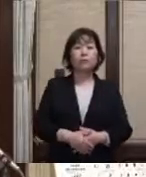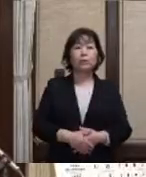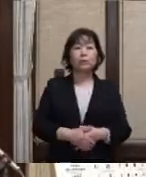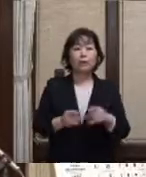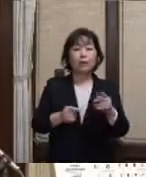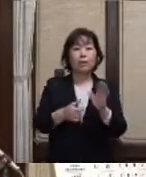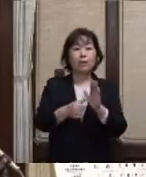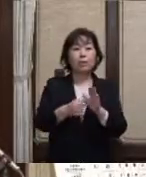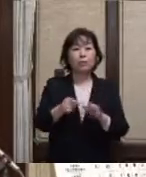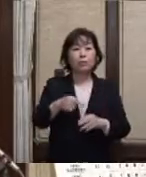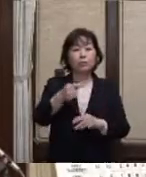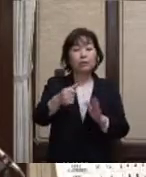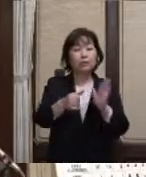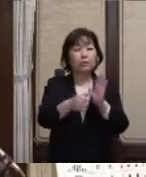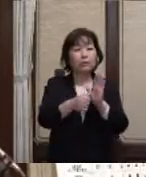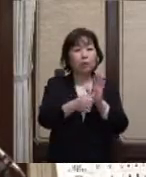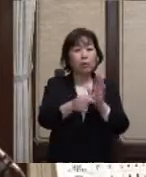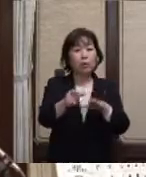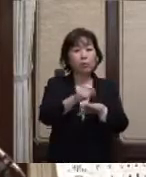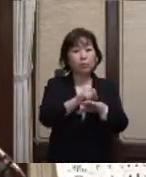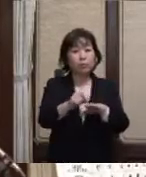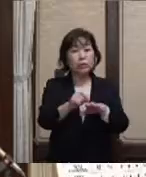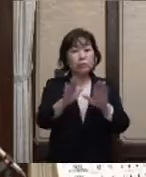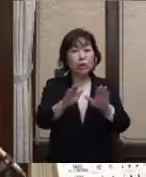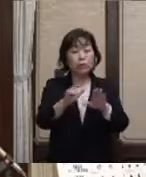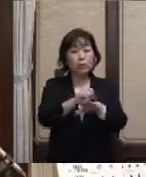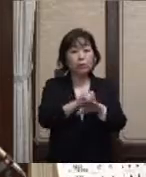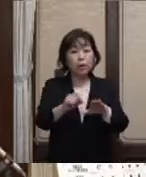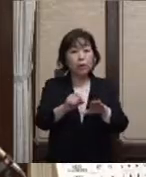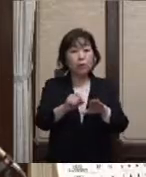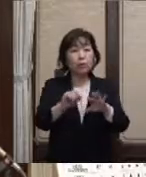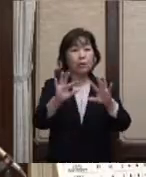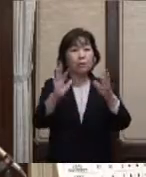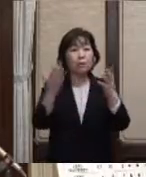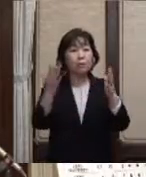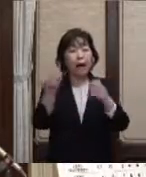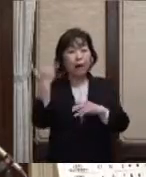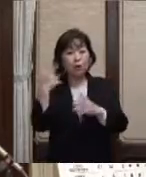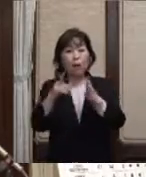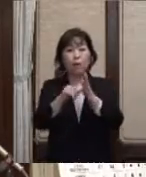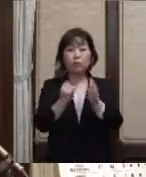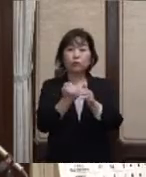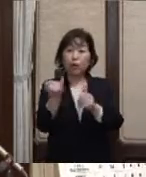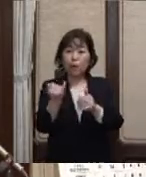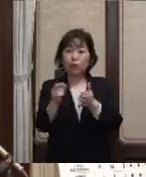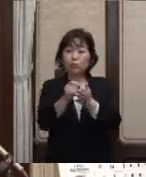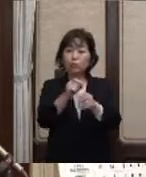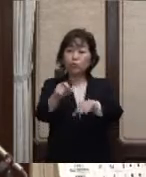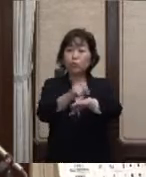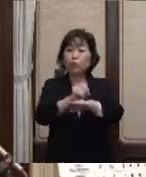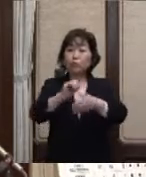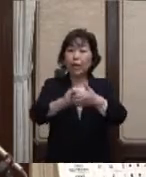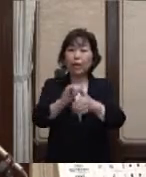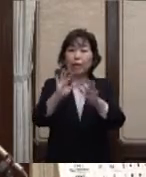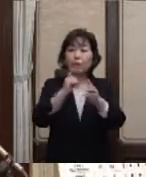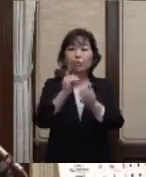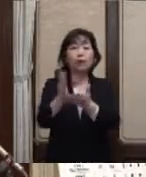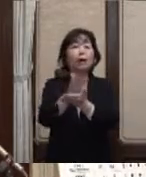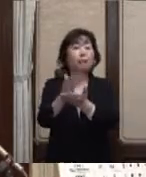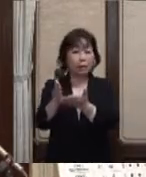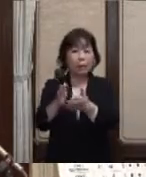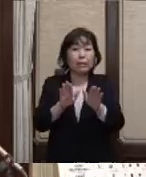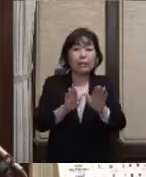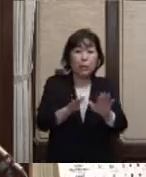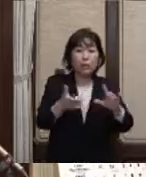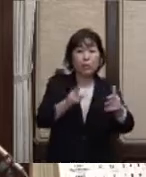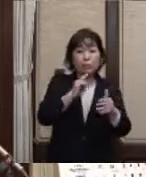新居浜については、それを言っても特定はされないという判断で、妻だと。 少なくとも今回についてはそういう判断をしたということ